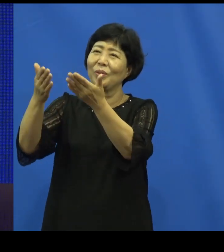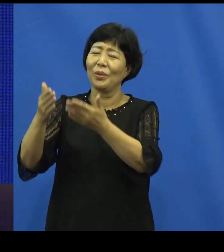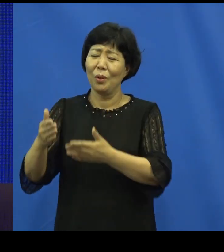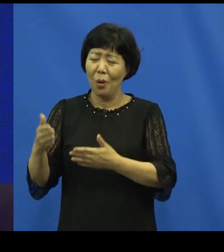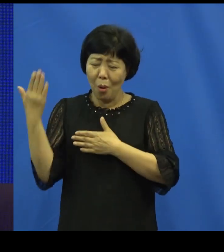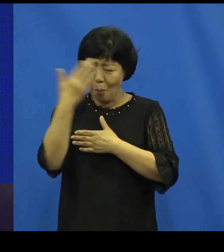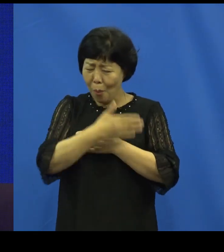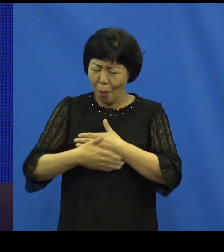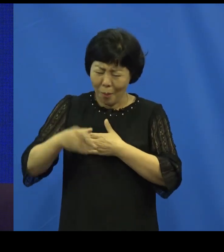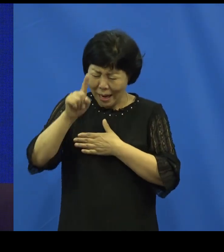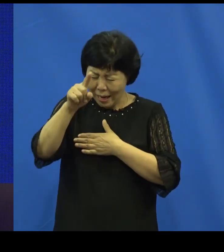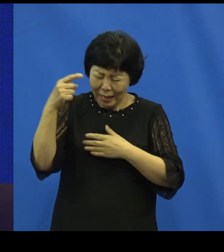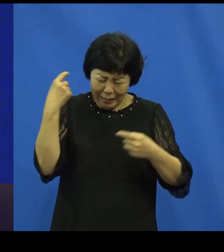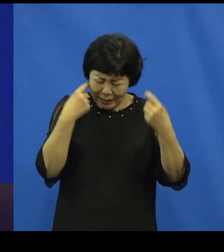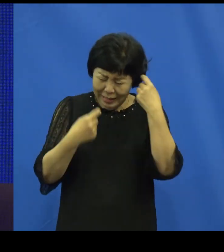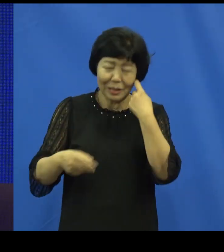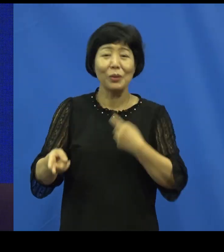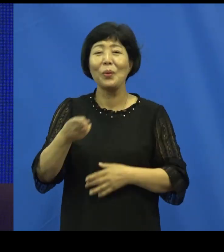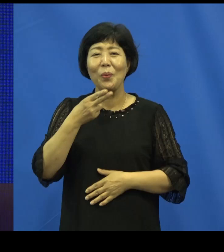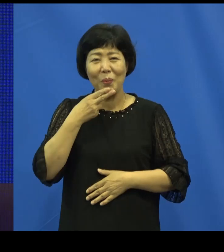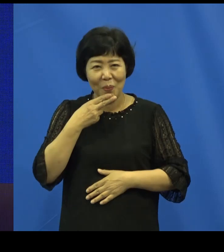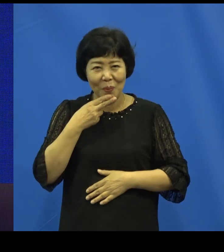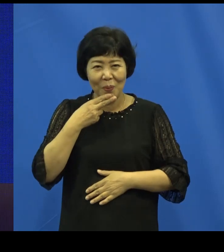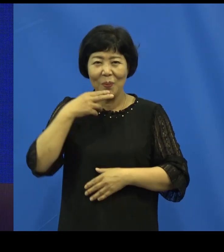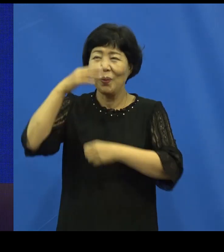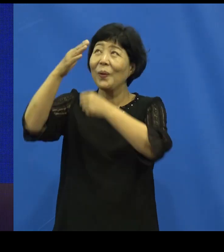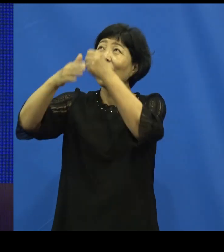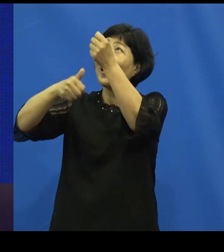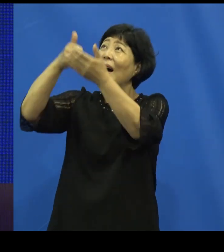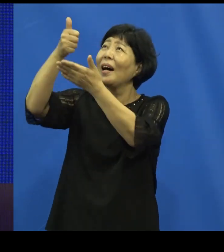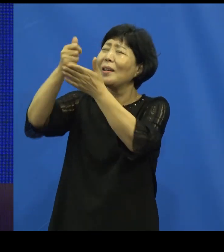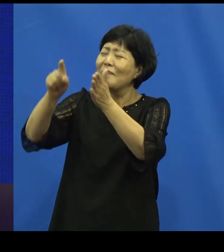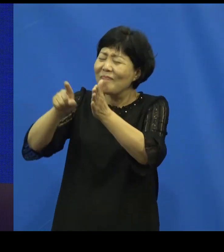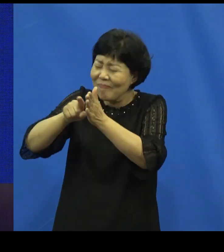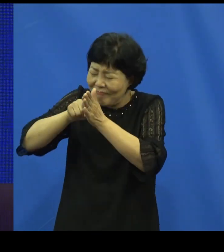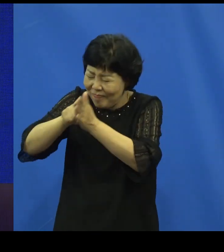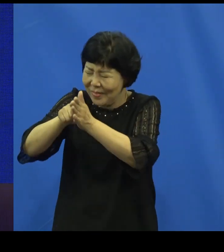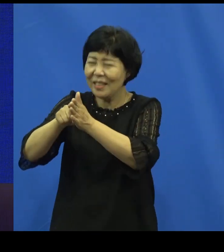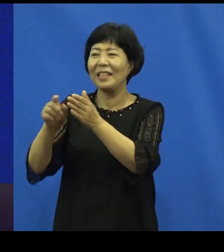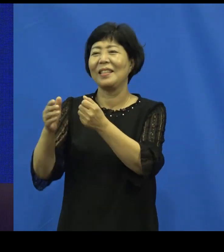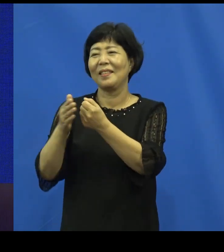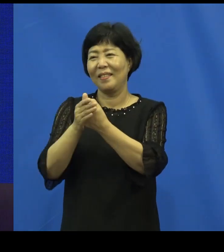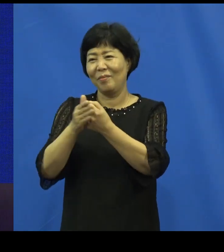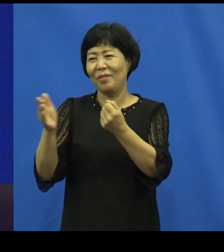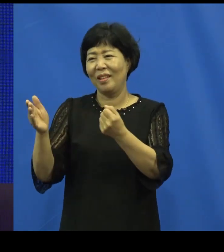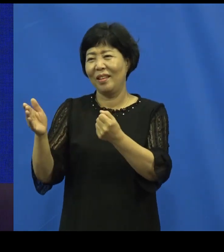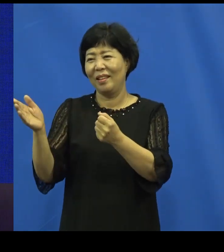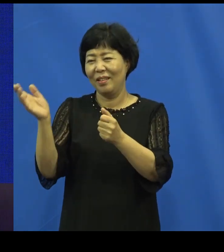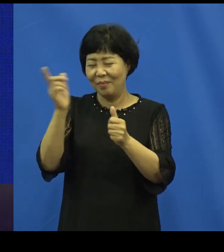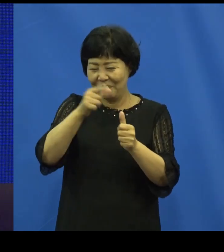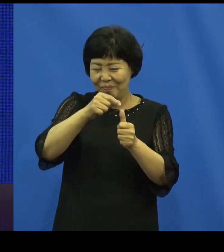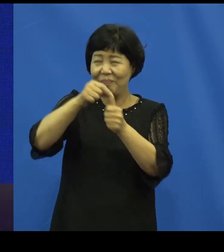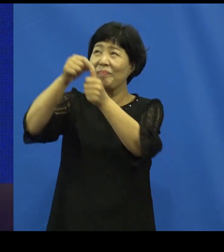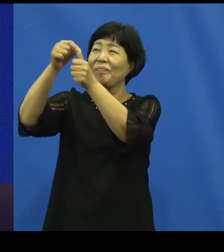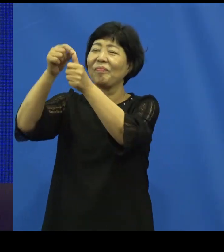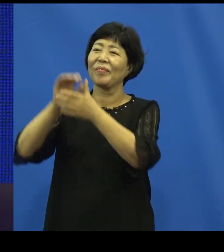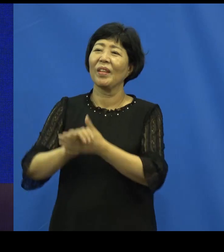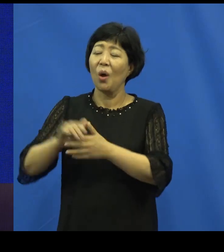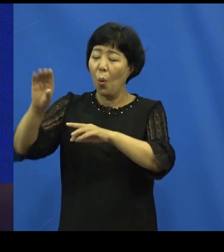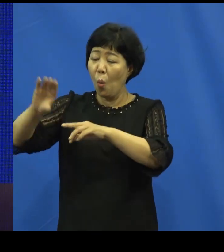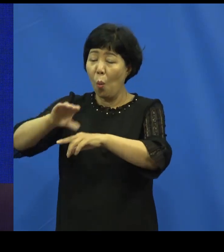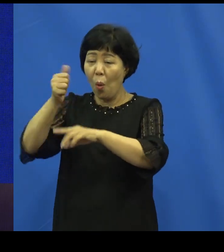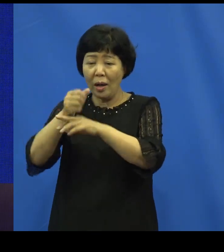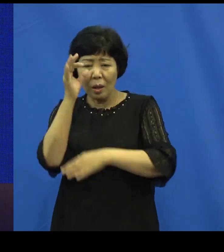상하지 아니하였으니 이는 그가 자기의 하나님을 믿음이었더라. 이게 왕이 하는 얘기예요. 왕이 뭘